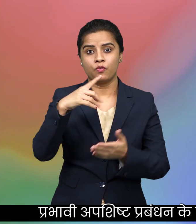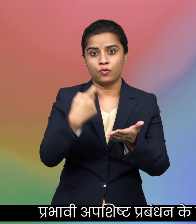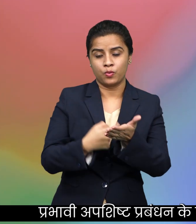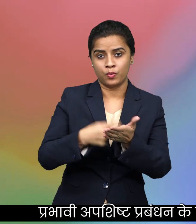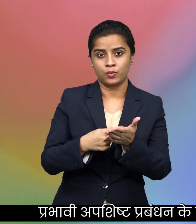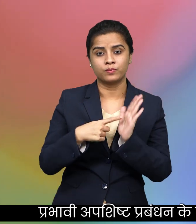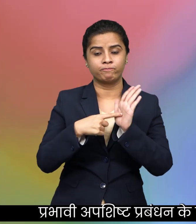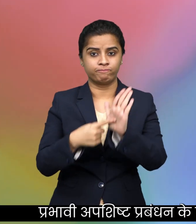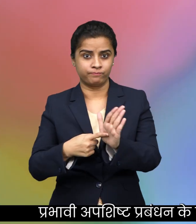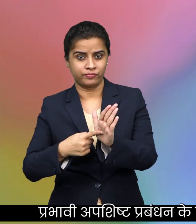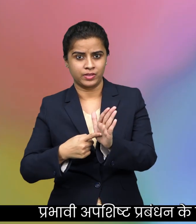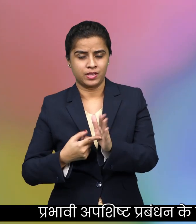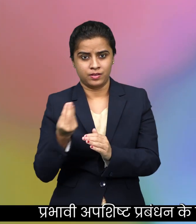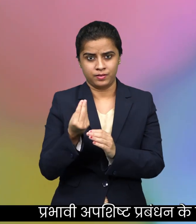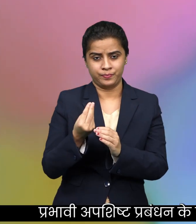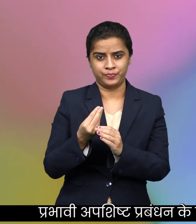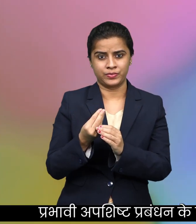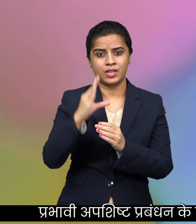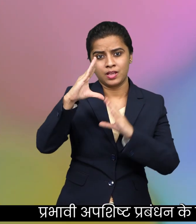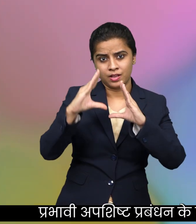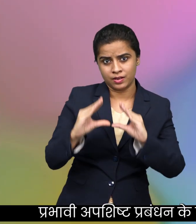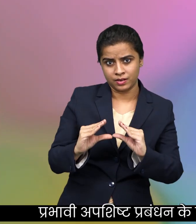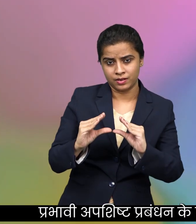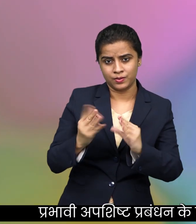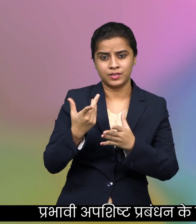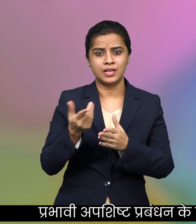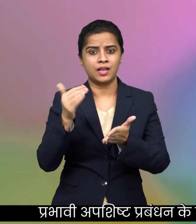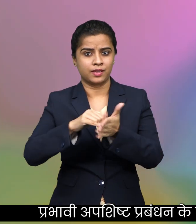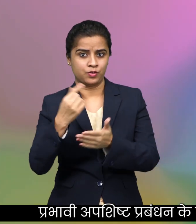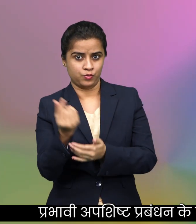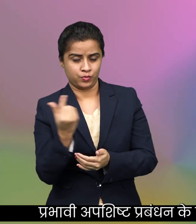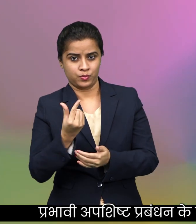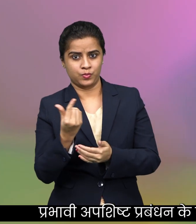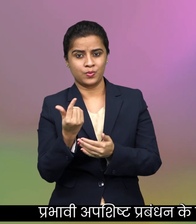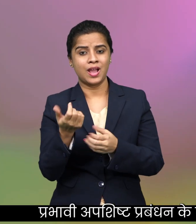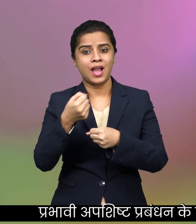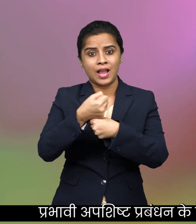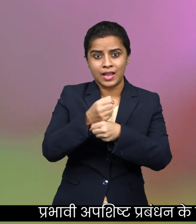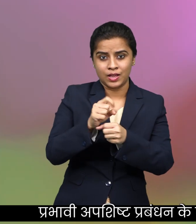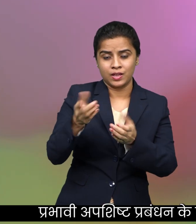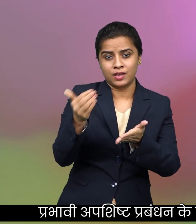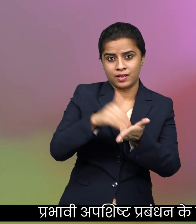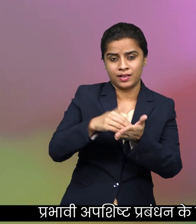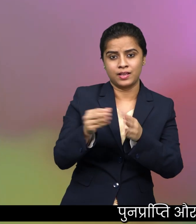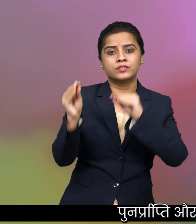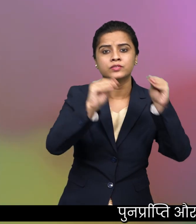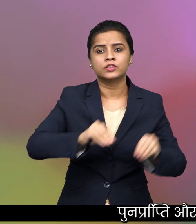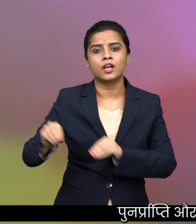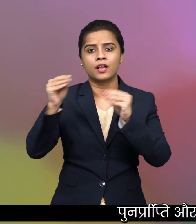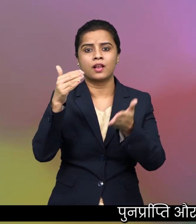प्रभावी अपशिष्ट प्रबंधन के लिए 4 आर जैसे कि कम करना, पुनः उपयोग करना,